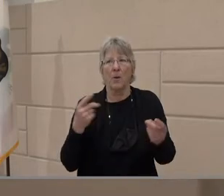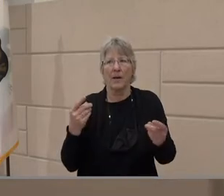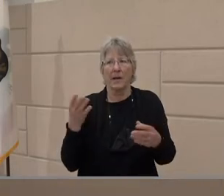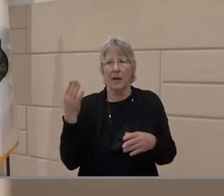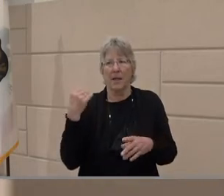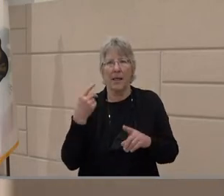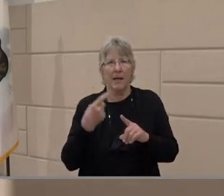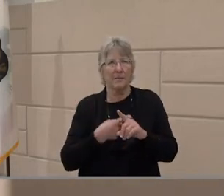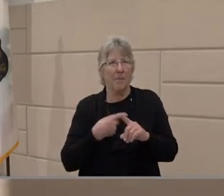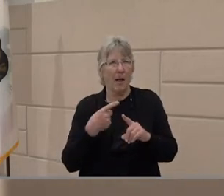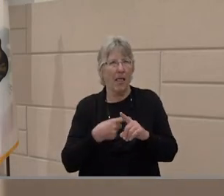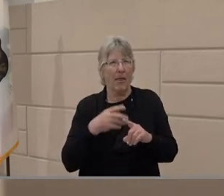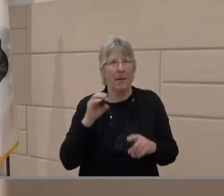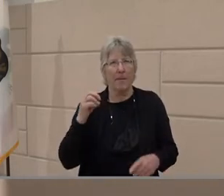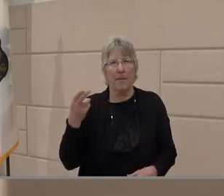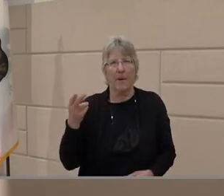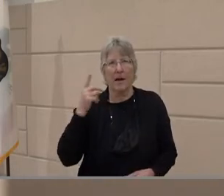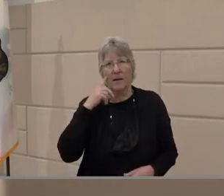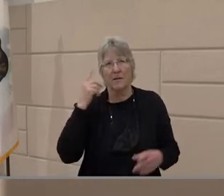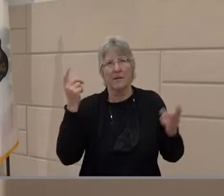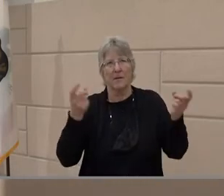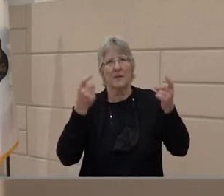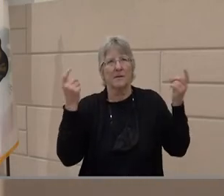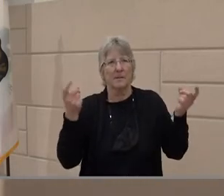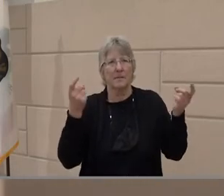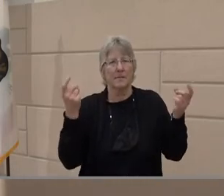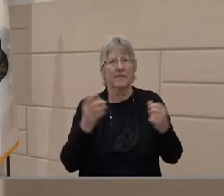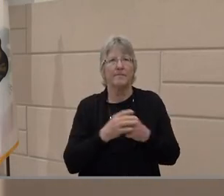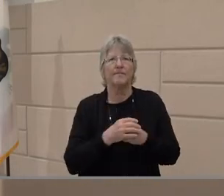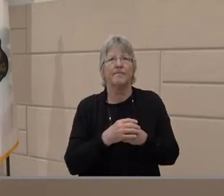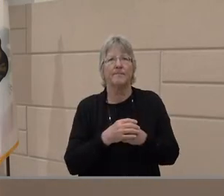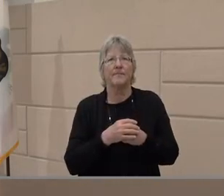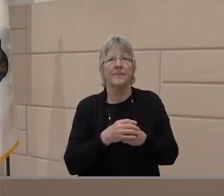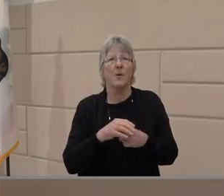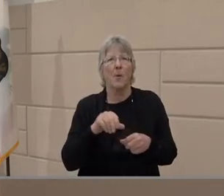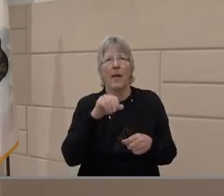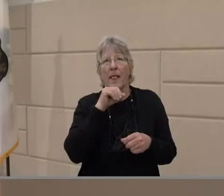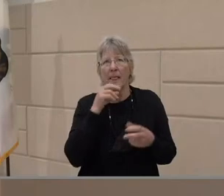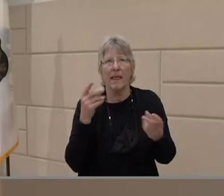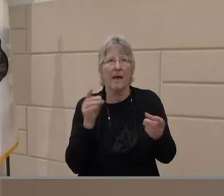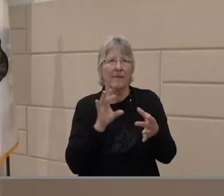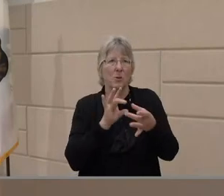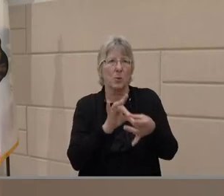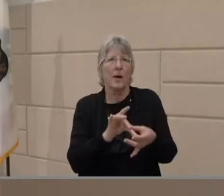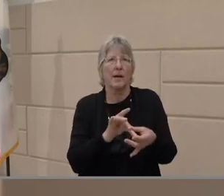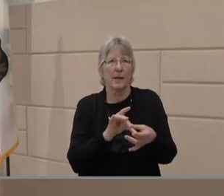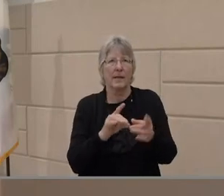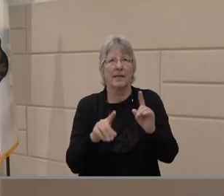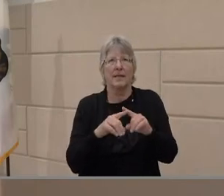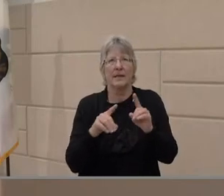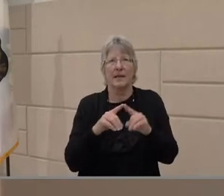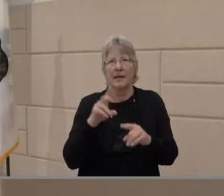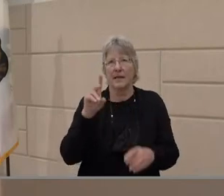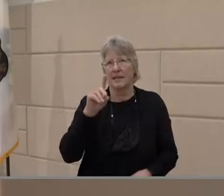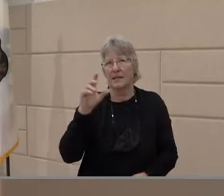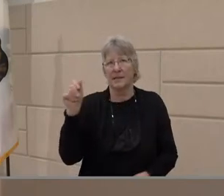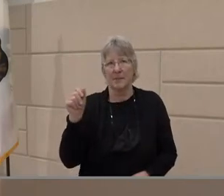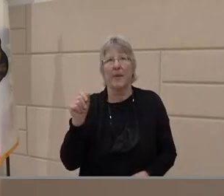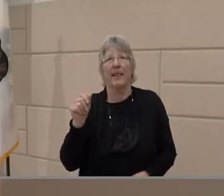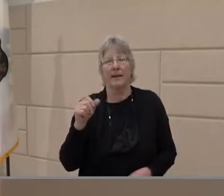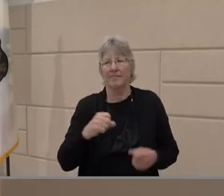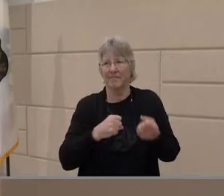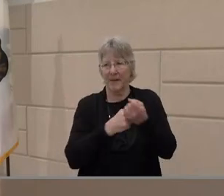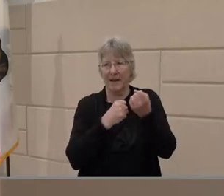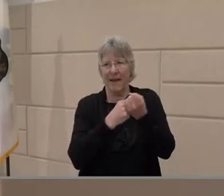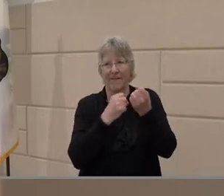ยืงบานเถื่อพิธีออมอสัปดาห์สำหรับเลือไว้เซ็งเซ็งโดยฉะนั้นเลยนี่ก็น่าโล